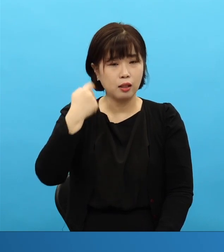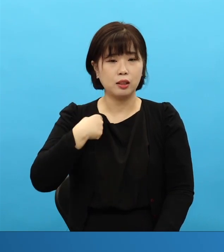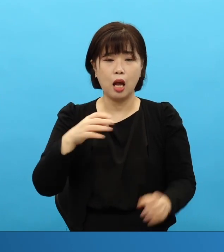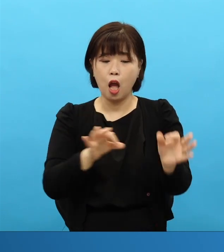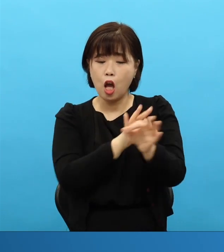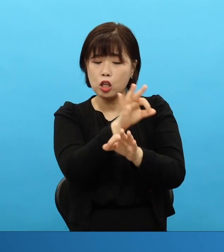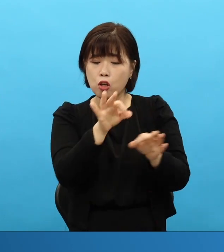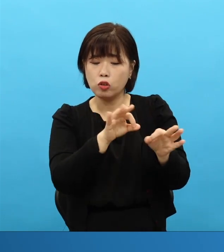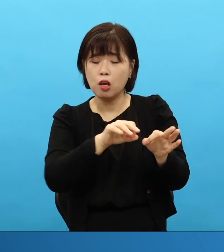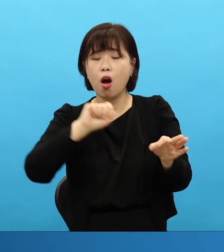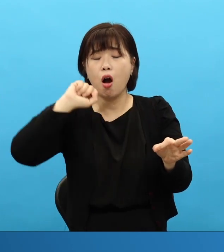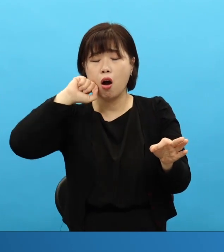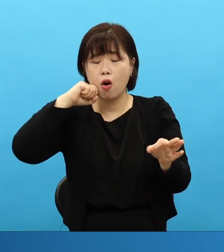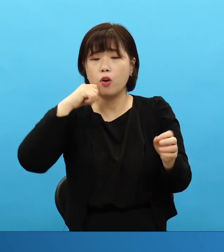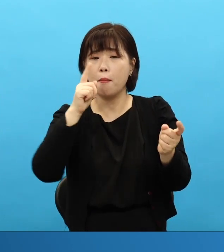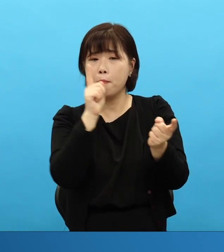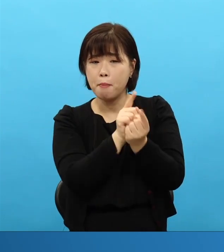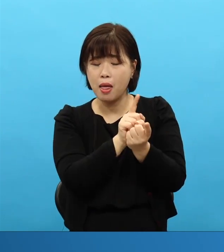어려움 때문에